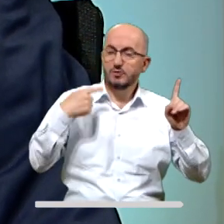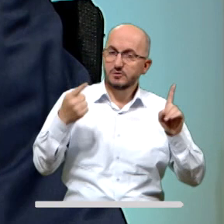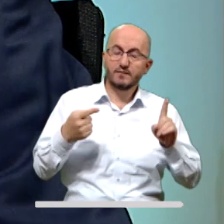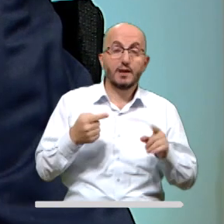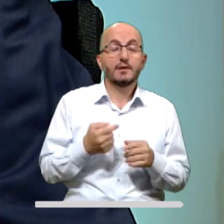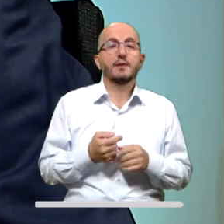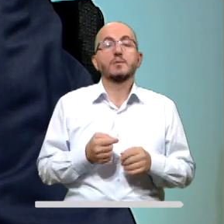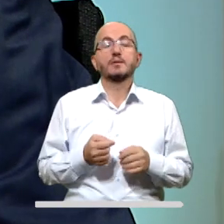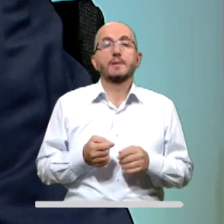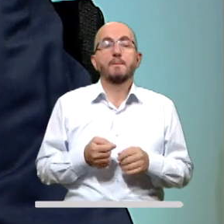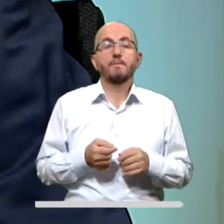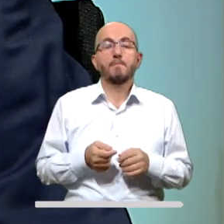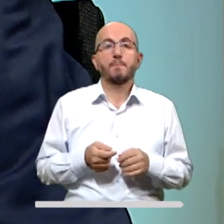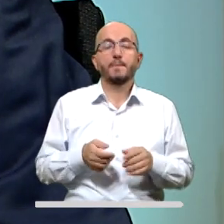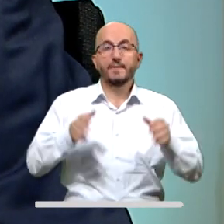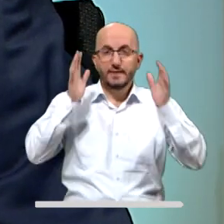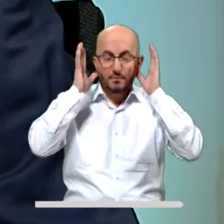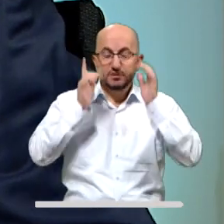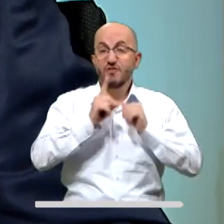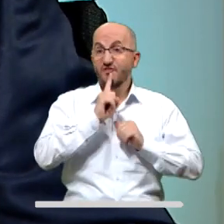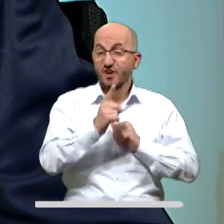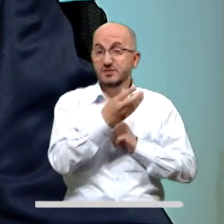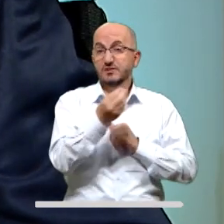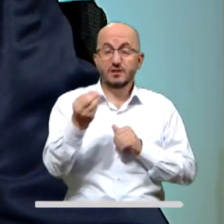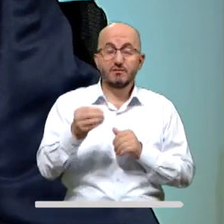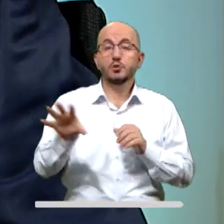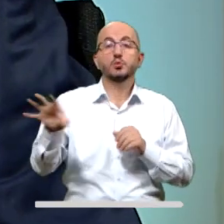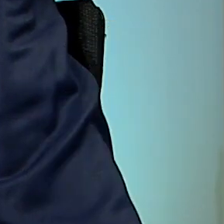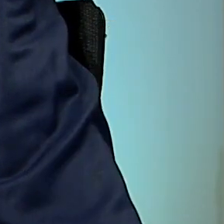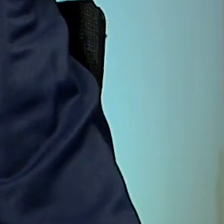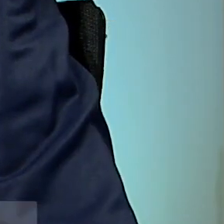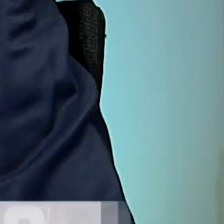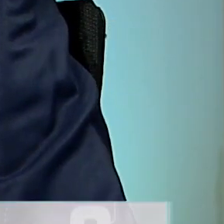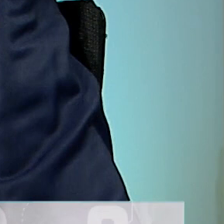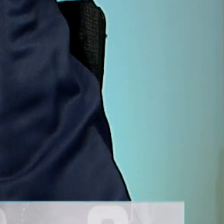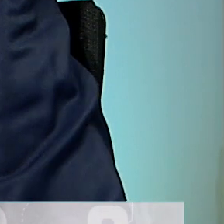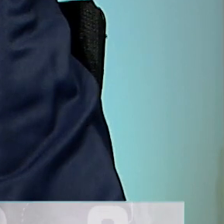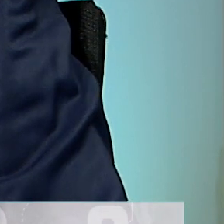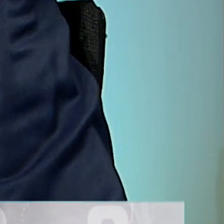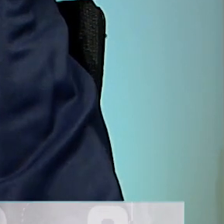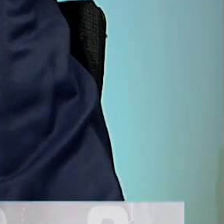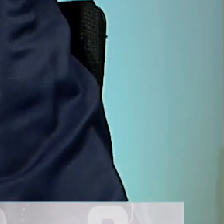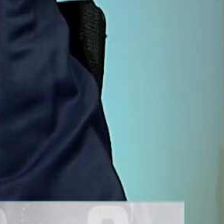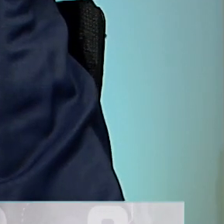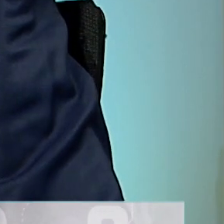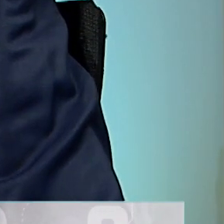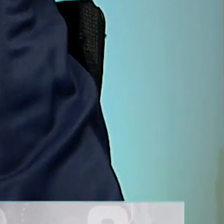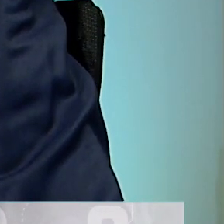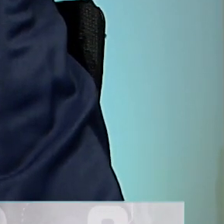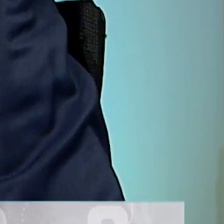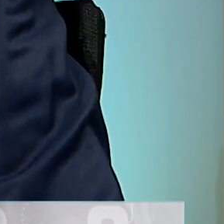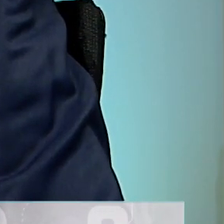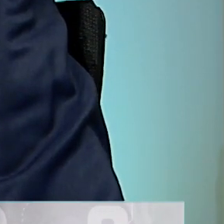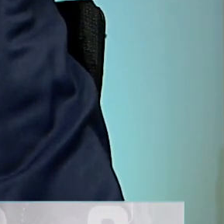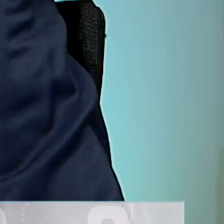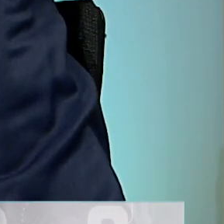Asıl namazın farzları var, sünnetleri var, vacipleri var. Bunlar üzerinde yoğunlaşmak lazım.